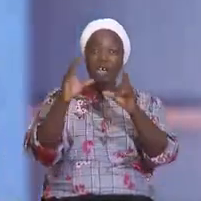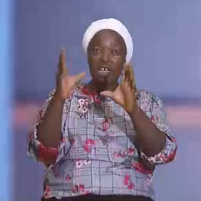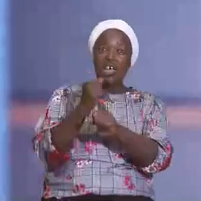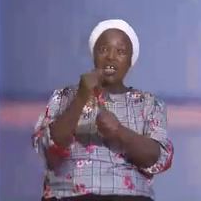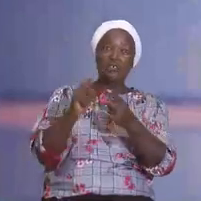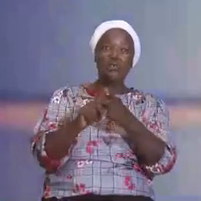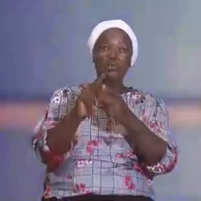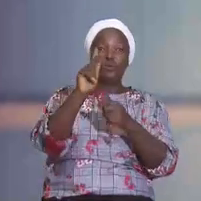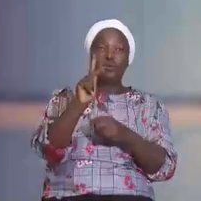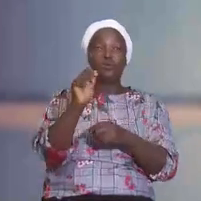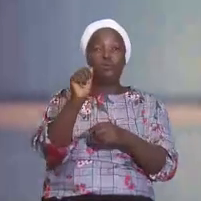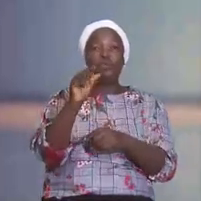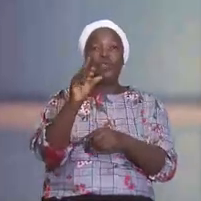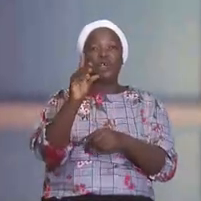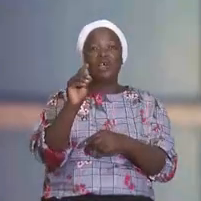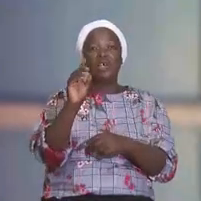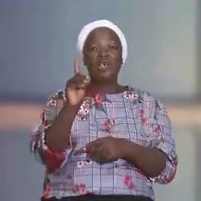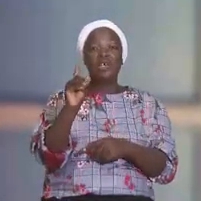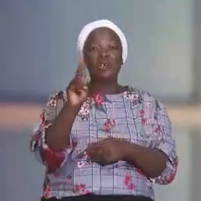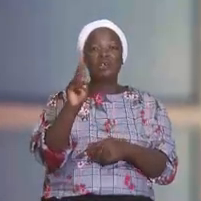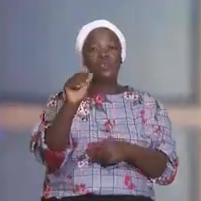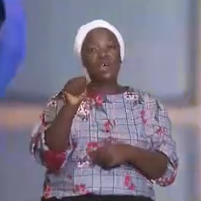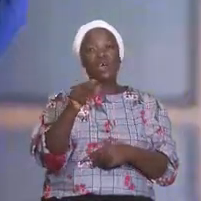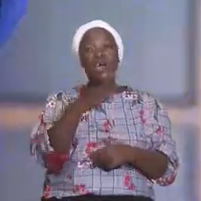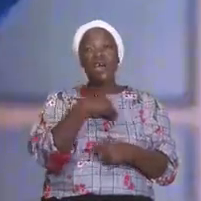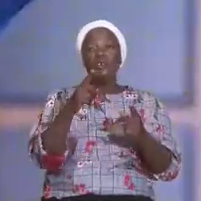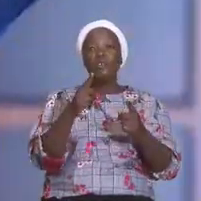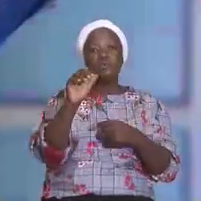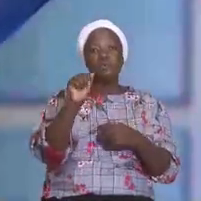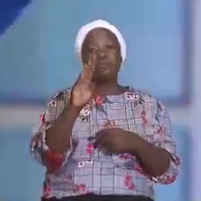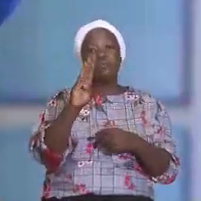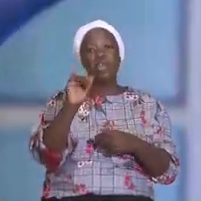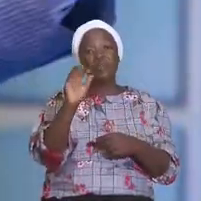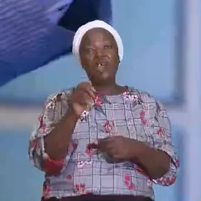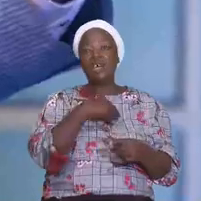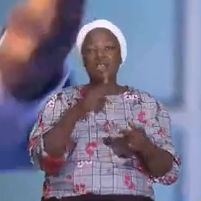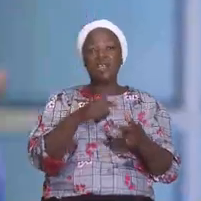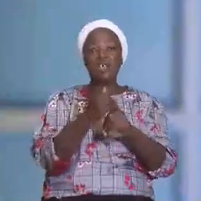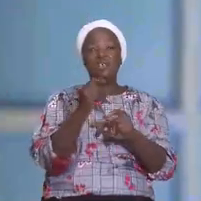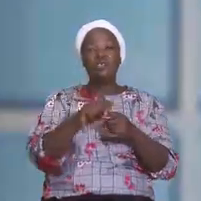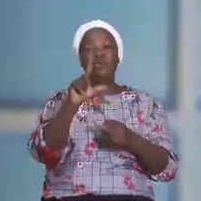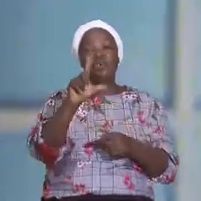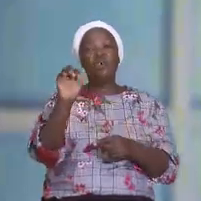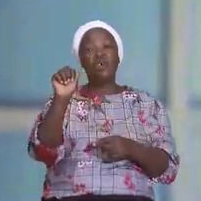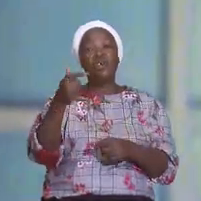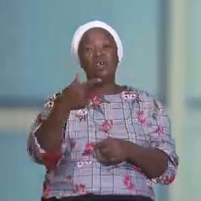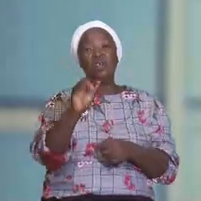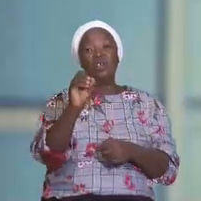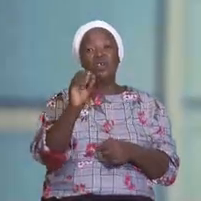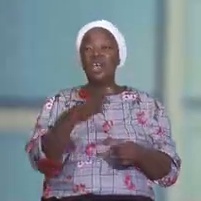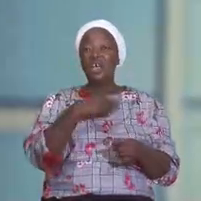la parole de puissance atteint Kaduna, atteint Abia,